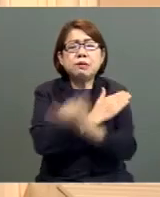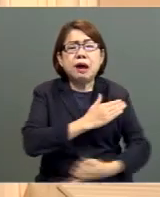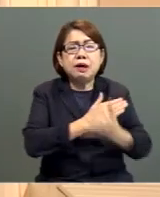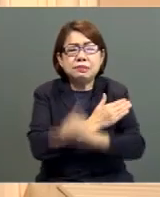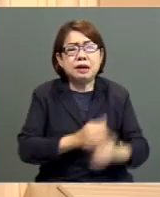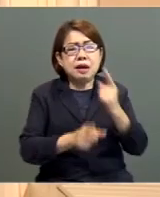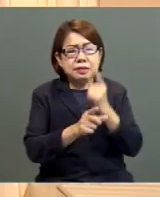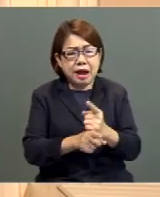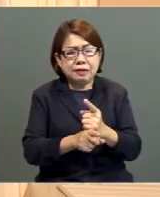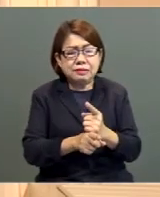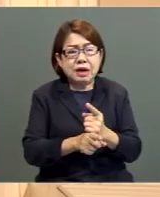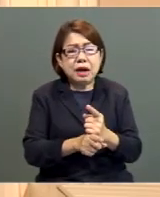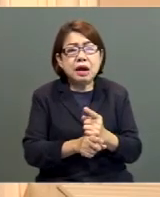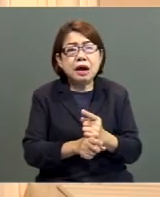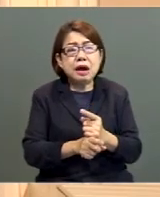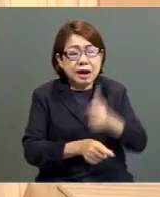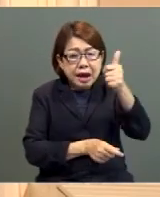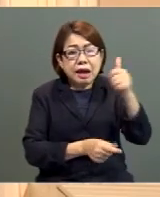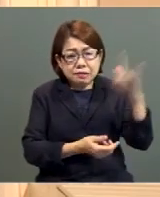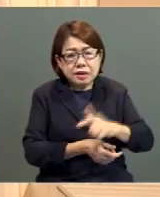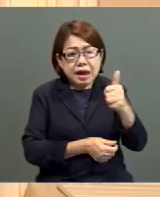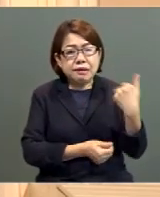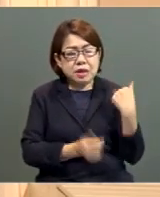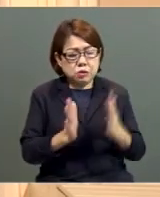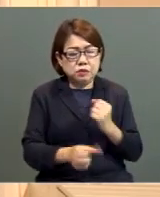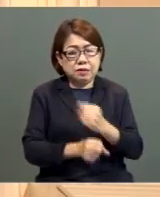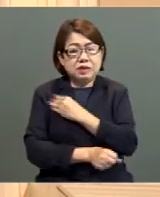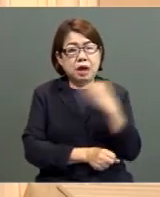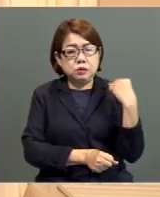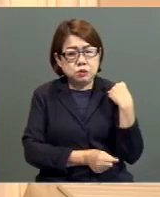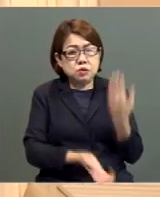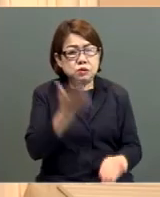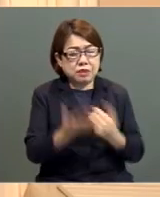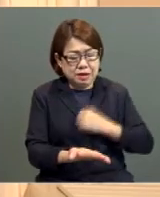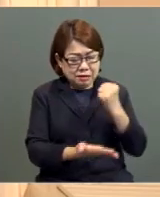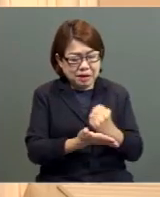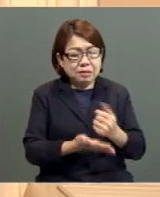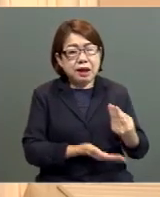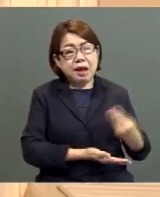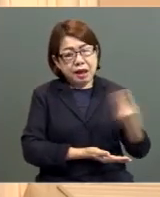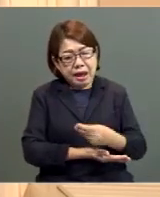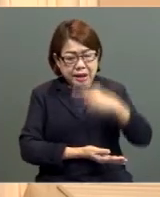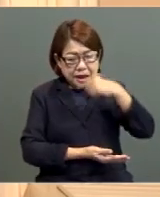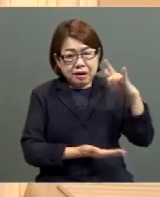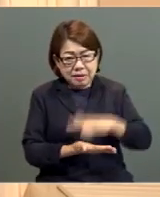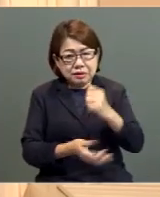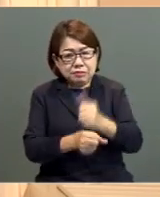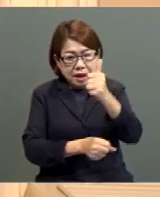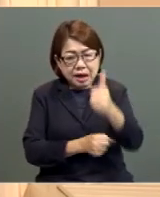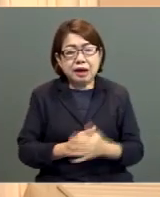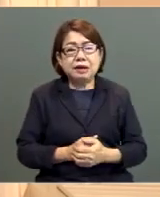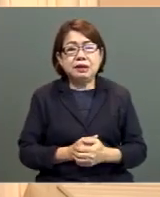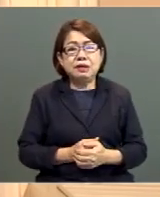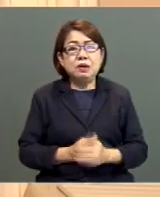ำหนดเช่นคณะทูตหรือผู้ที่มีใบอนุญาตทำงานในประเทศไทยหรือลูกเหลือเท่านั้นที่เดินทางเข้ามา